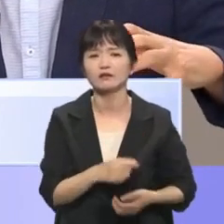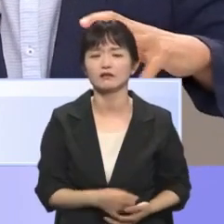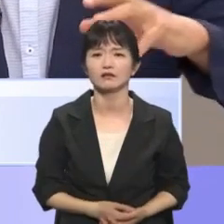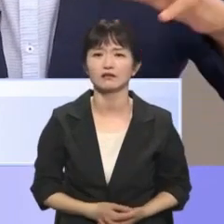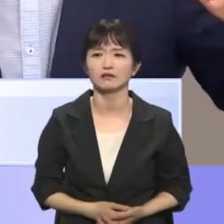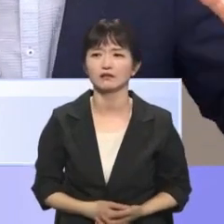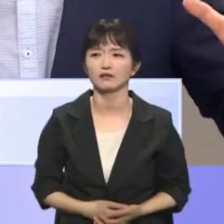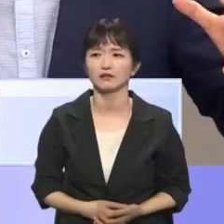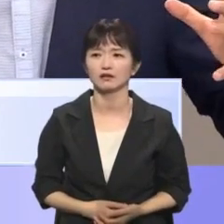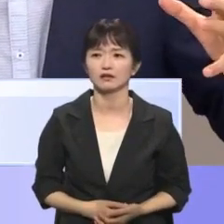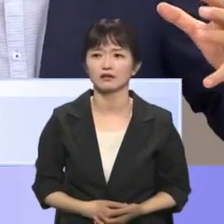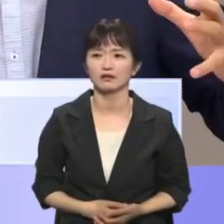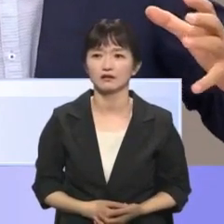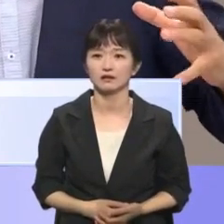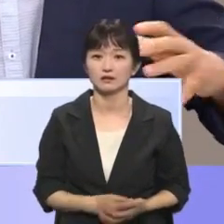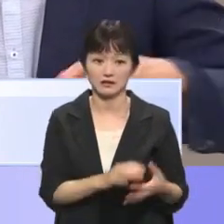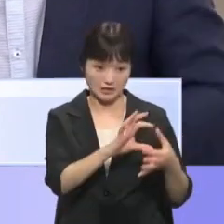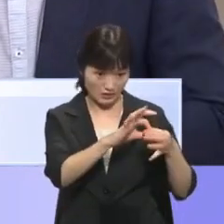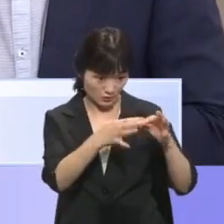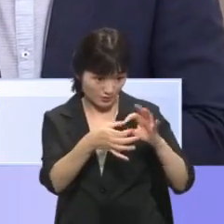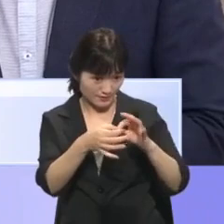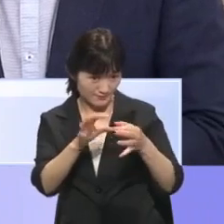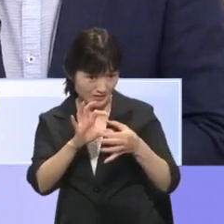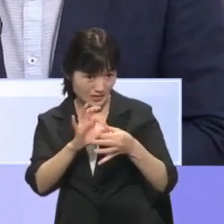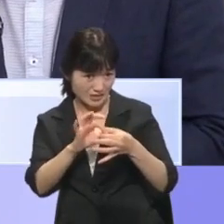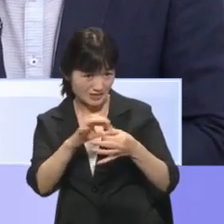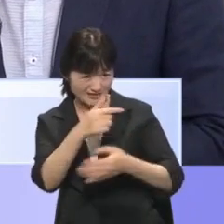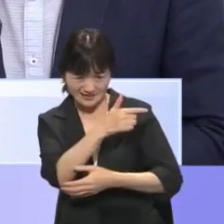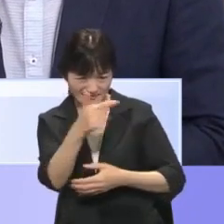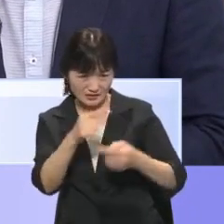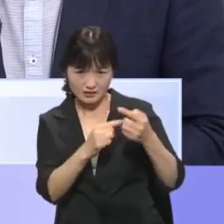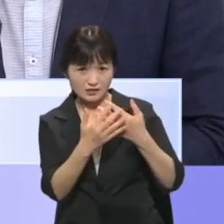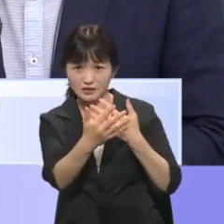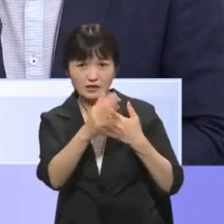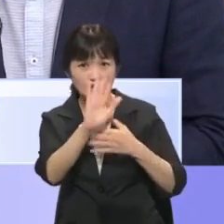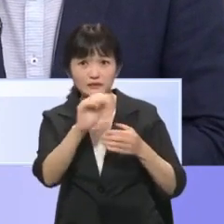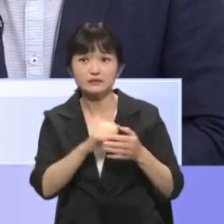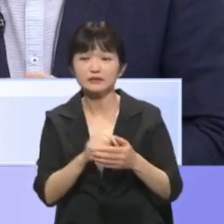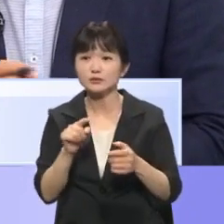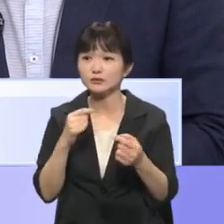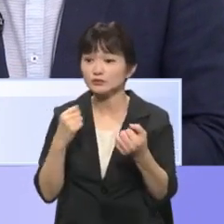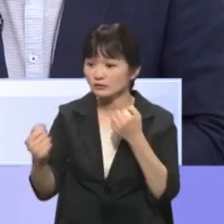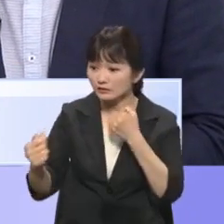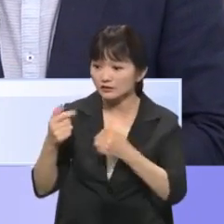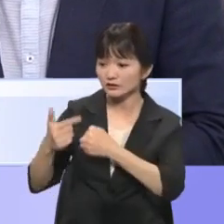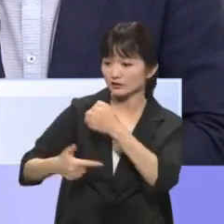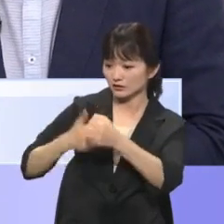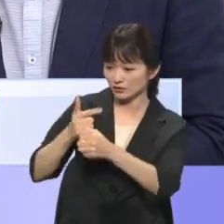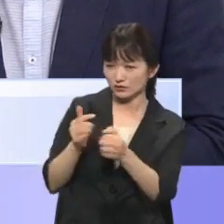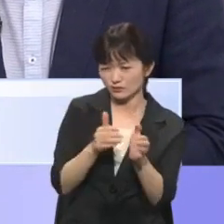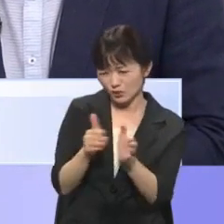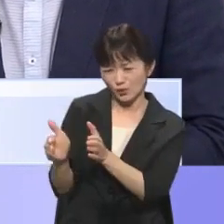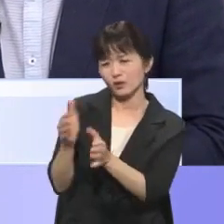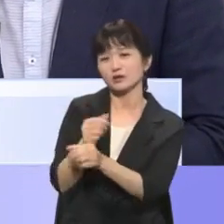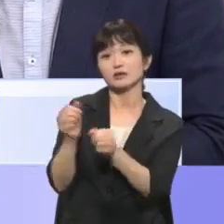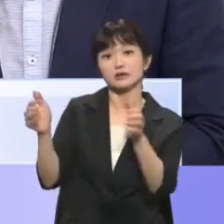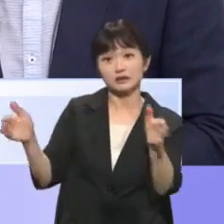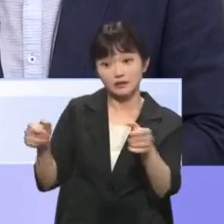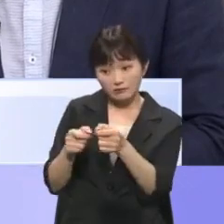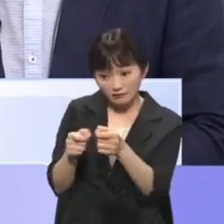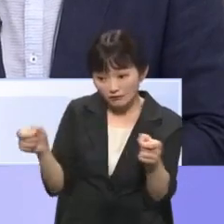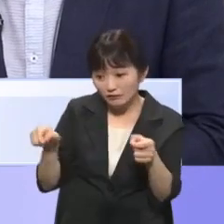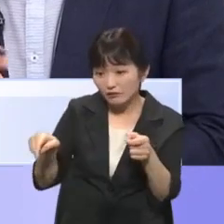아주 큰 무슨 올림픽과 같은 그런 이거 아니잖아요 근데 그럼에도 불구하고 6년간의 준비 기간이 있었음에도 불구하고